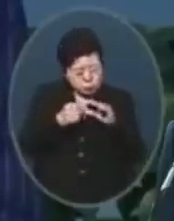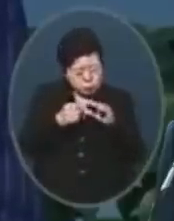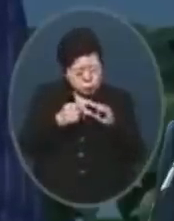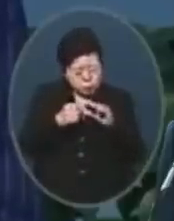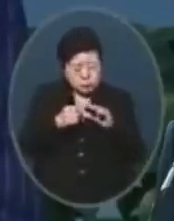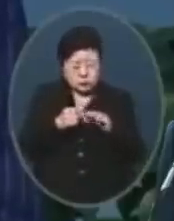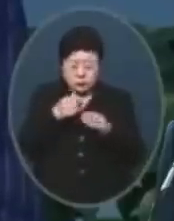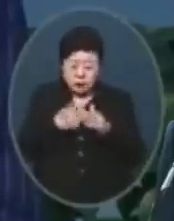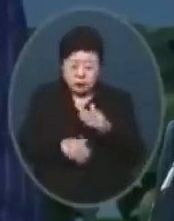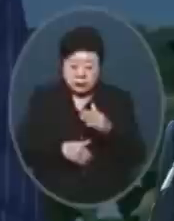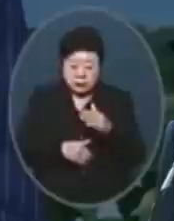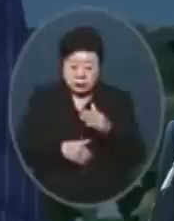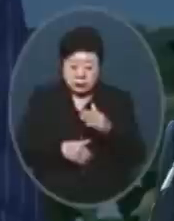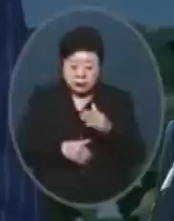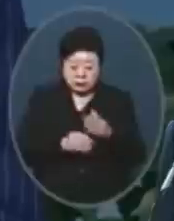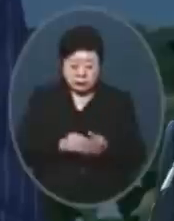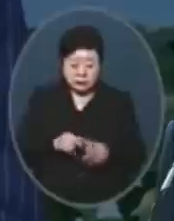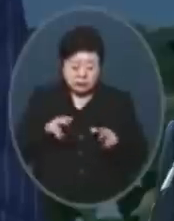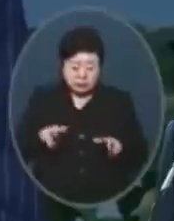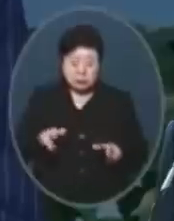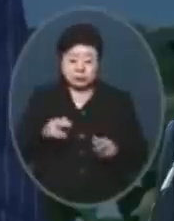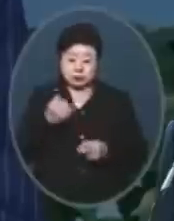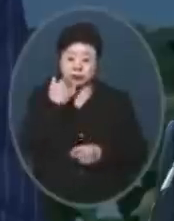살아날 기력도 없었는데